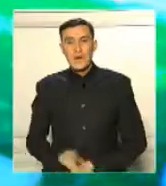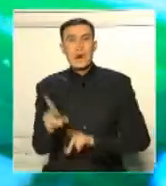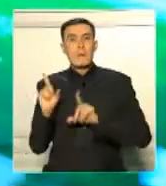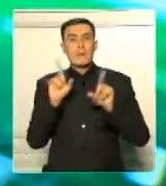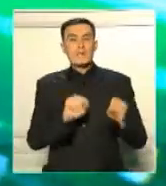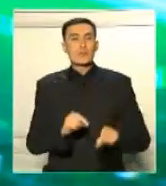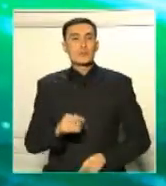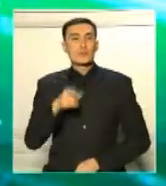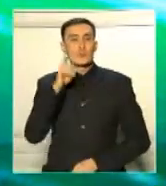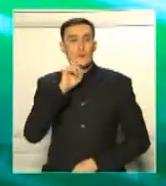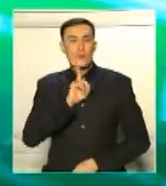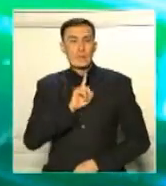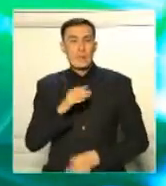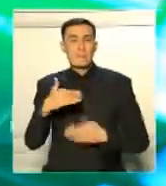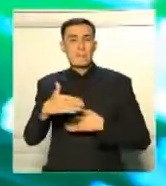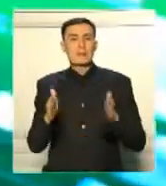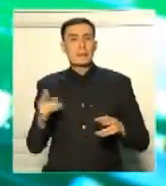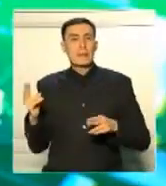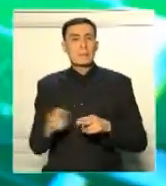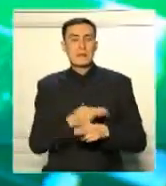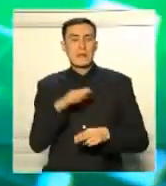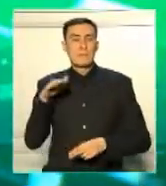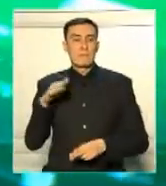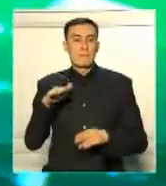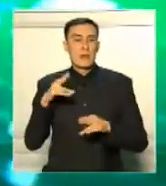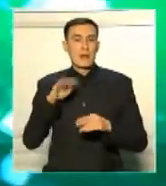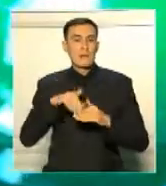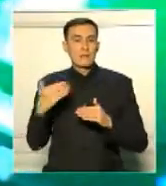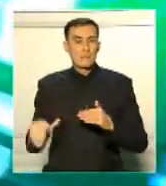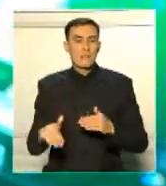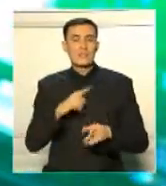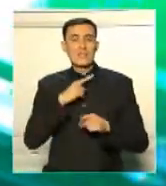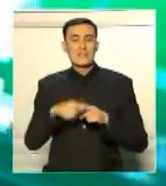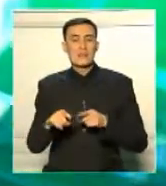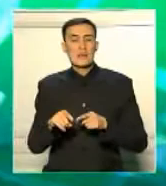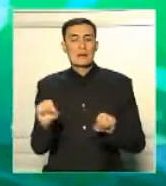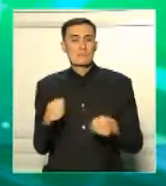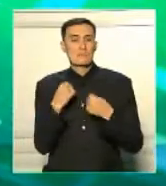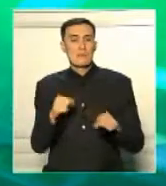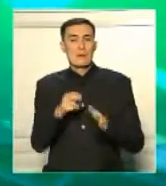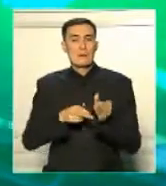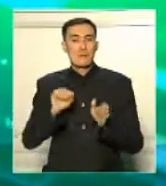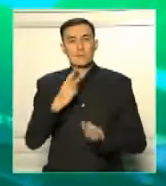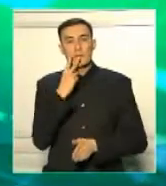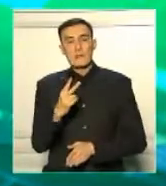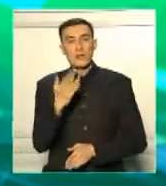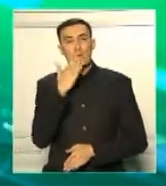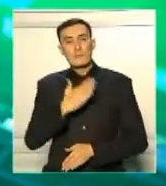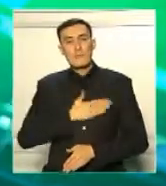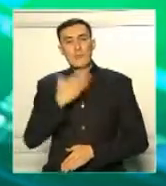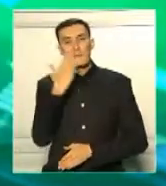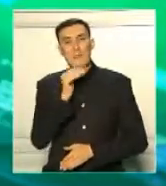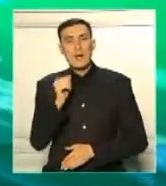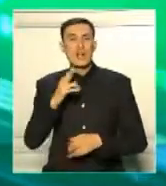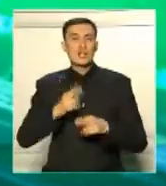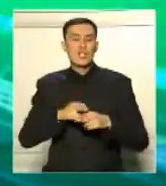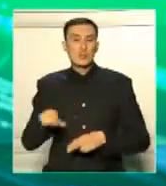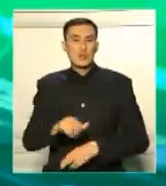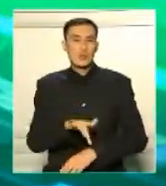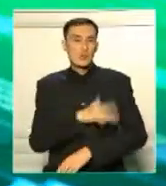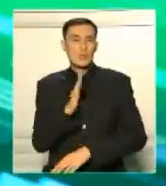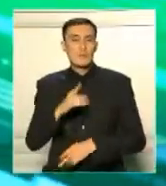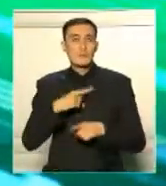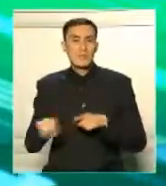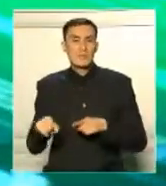Поездка с удовольствием, посылка без опозданий. Теперь пассажиры скоростных поездов смогут смотреть любимые фильмы. А железнодорожная служба